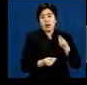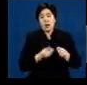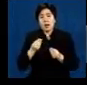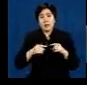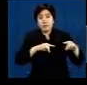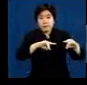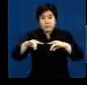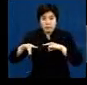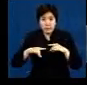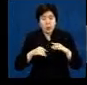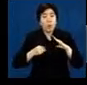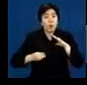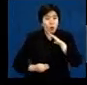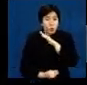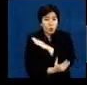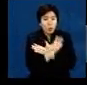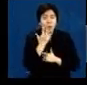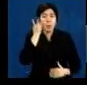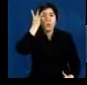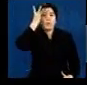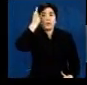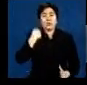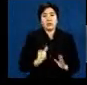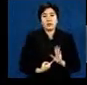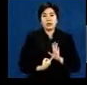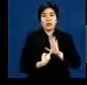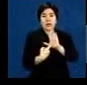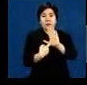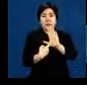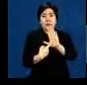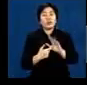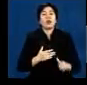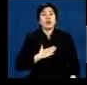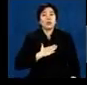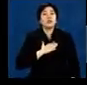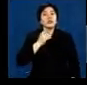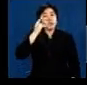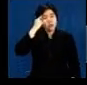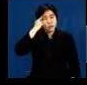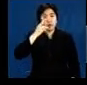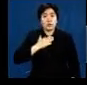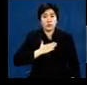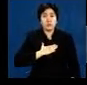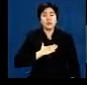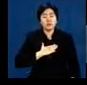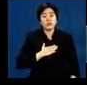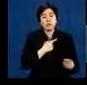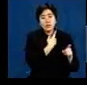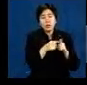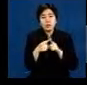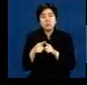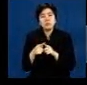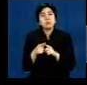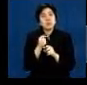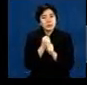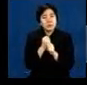งได้มีโอกาสในการแสดงความคิดเห็นอย่างเต็มที่ซึ่งดิฉันเข้าใจว่าหลายๆอย่างเป็นเรื่องที่ทำได้ย